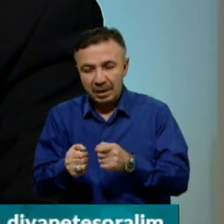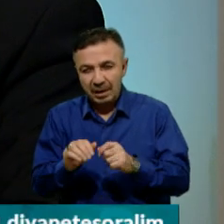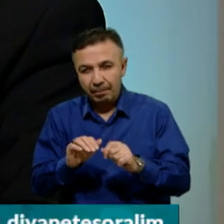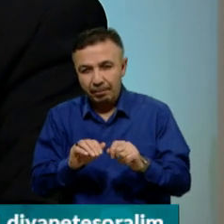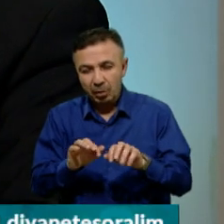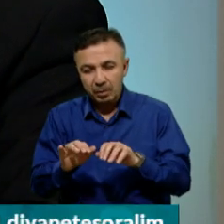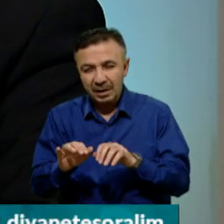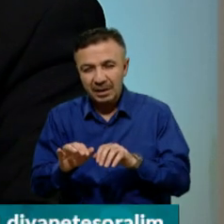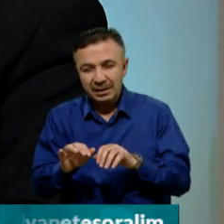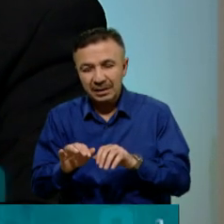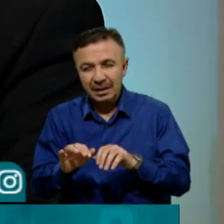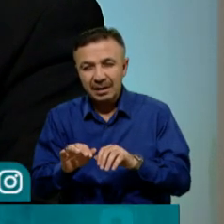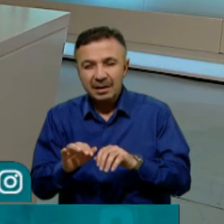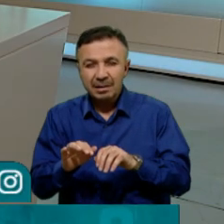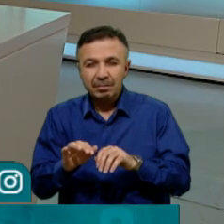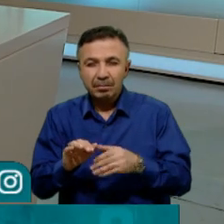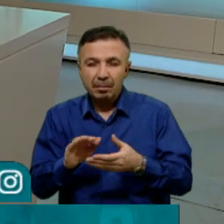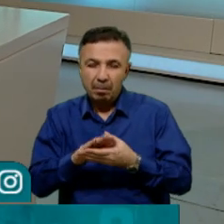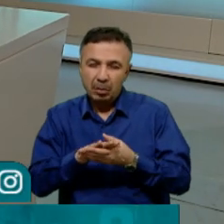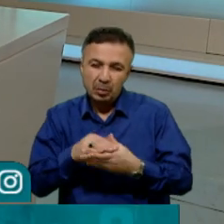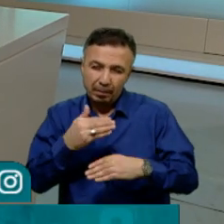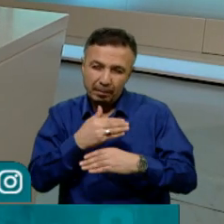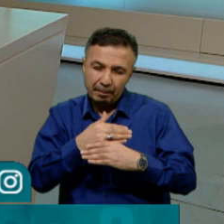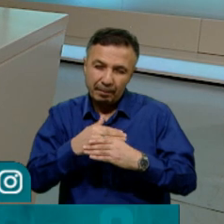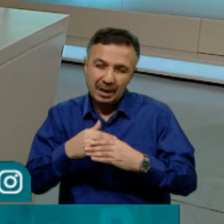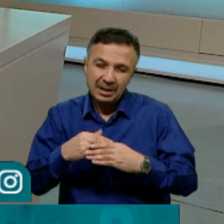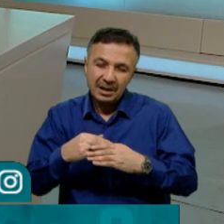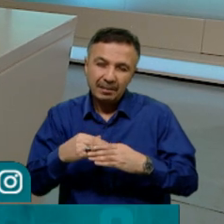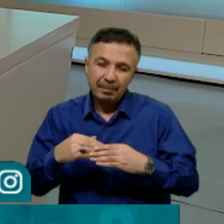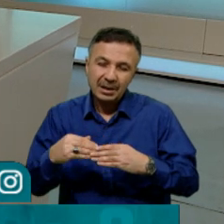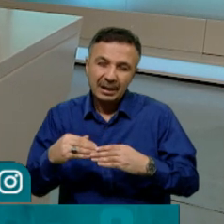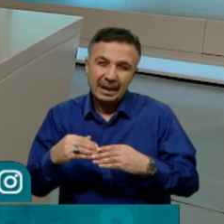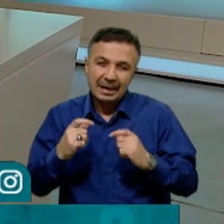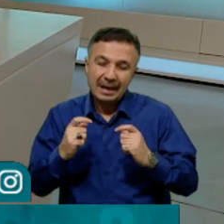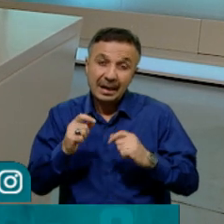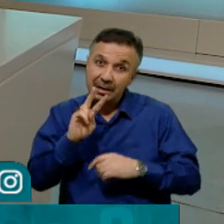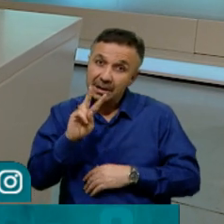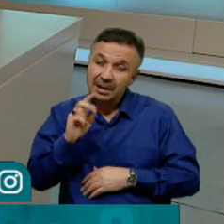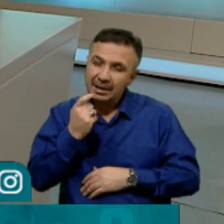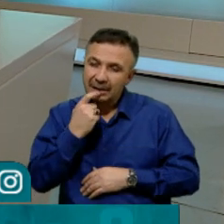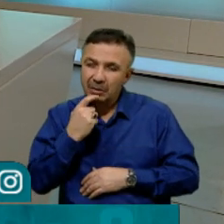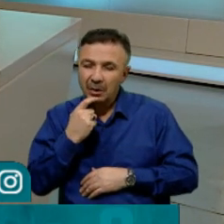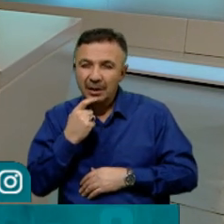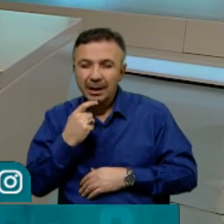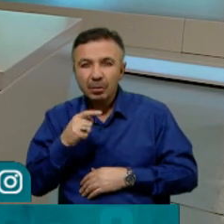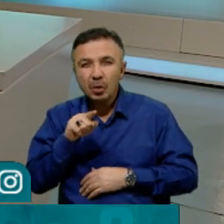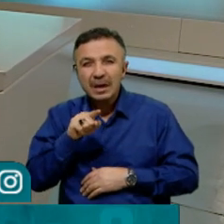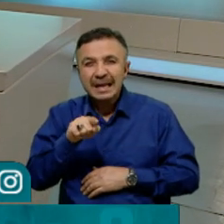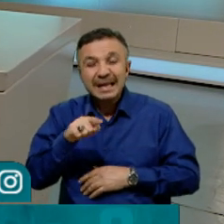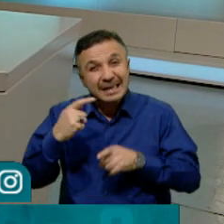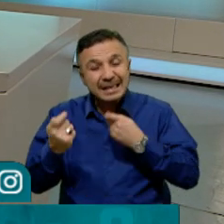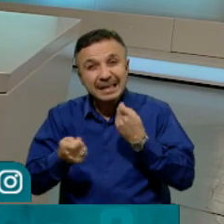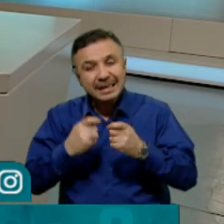teslim ederken belli bir ücret talep edebilir yıllık olarak iki yıllık olarak o iş yeriyle